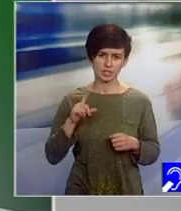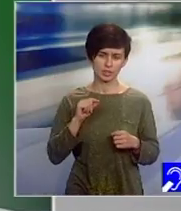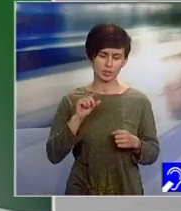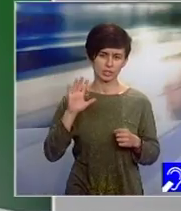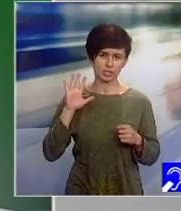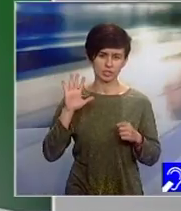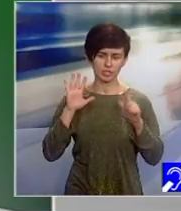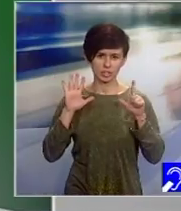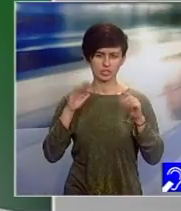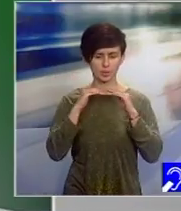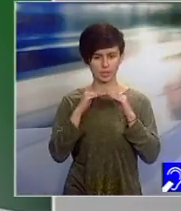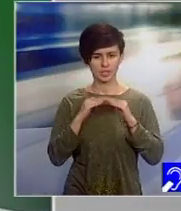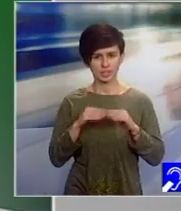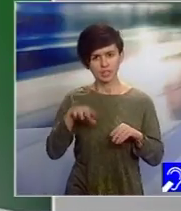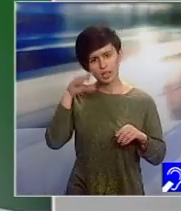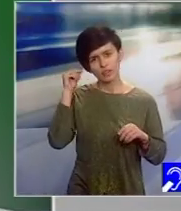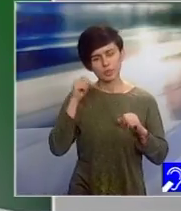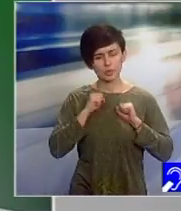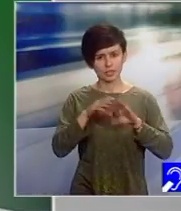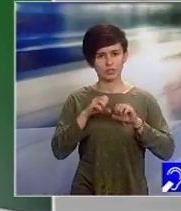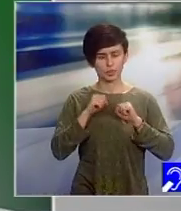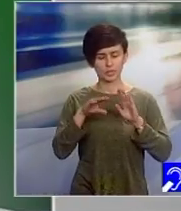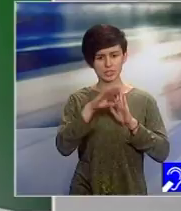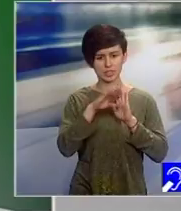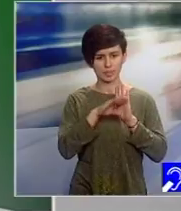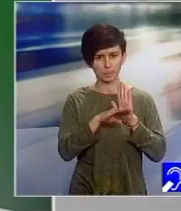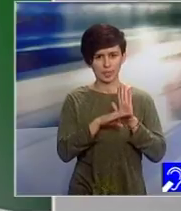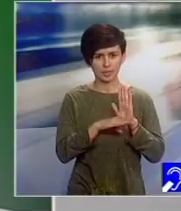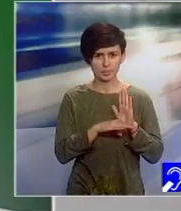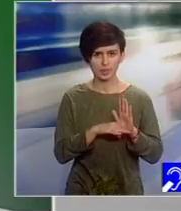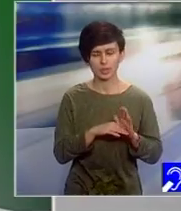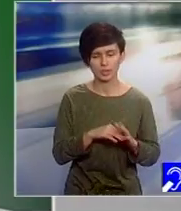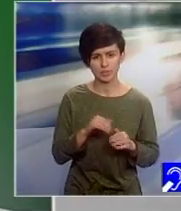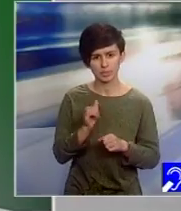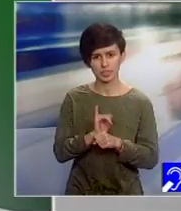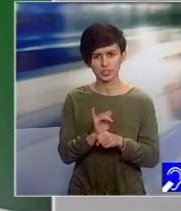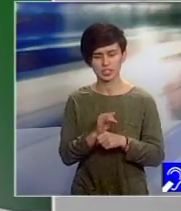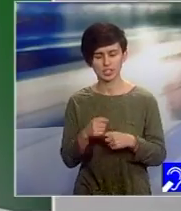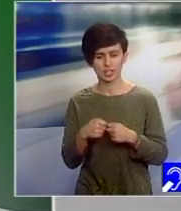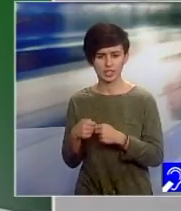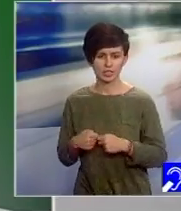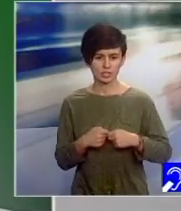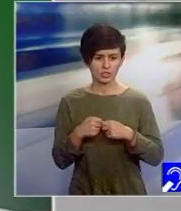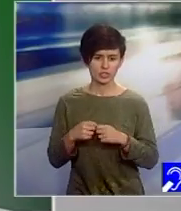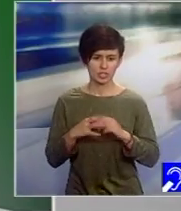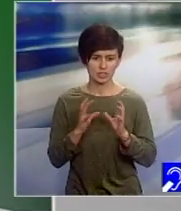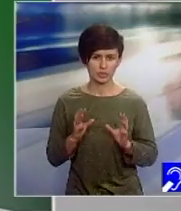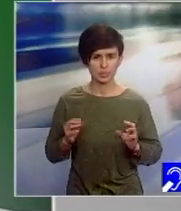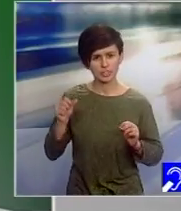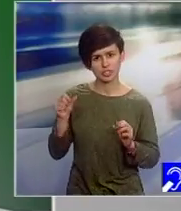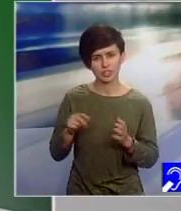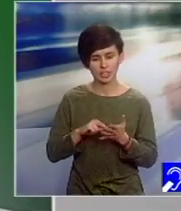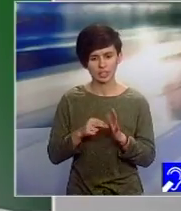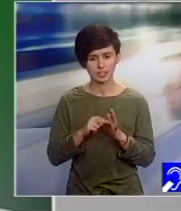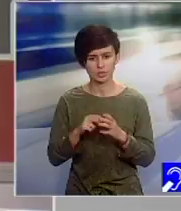Aflăm detalii despre programul muzical al acestei ediții de la Silvia Zbârciu, președinte al Societății Române Mozart, organizator al festivalului. Bună seara,